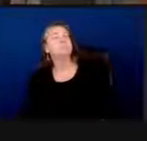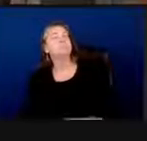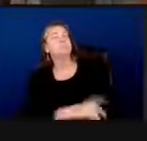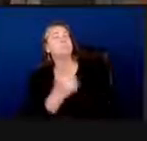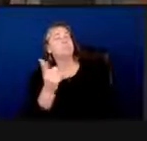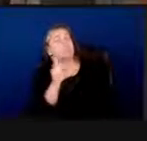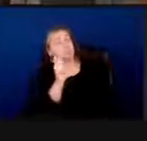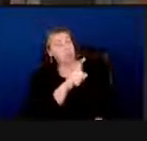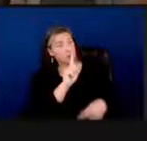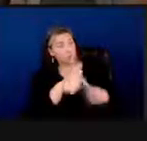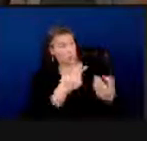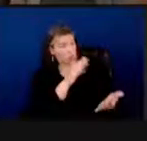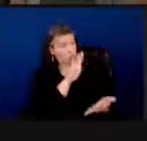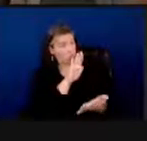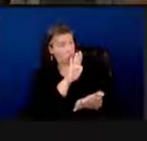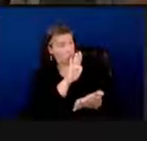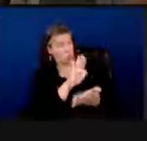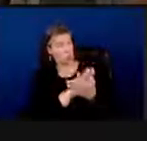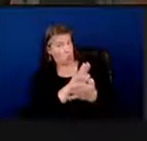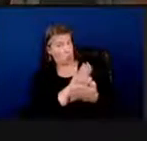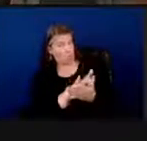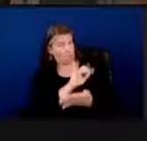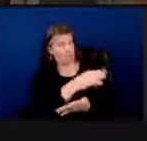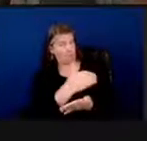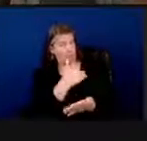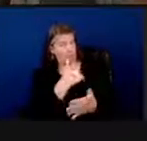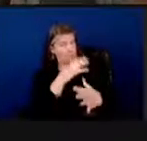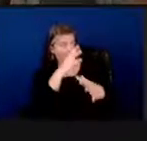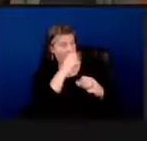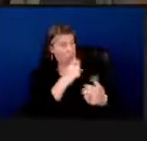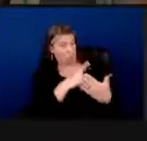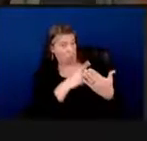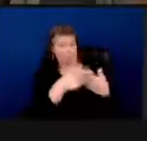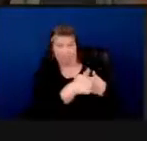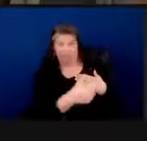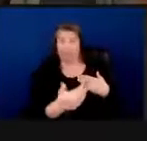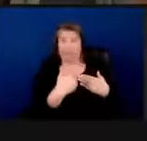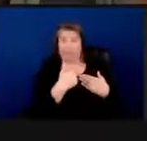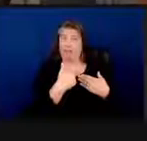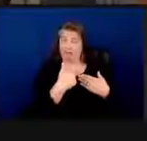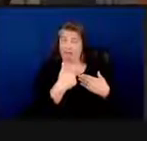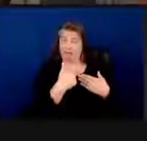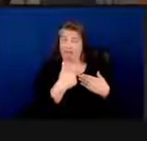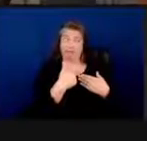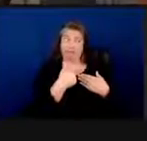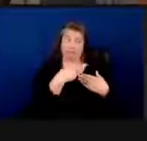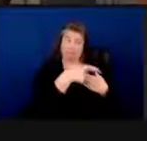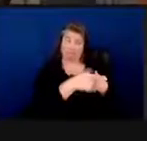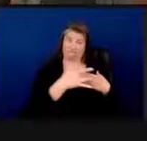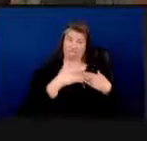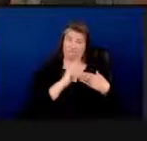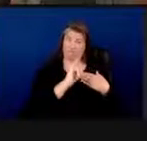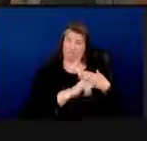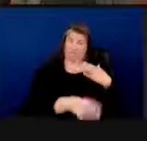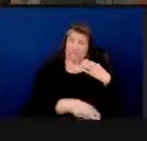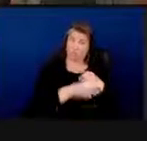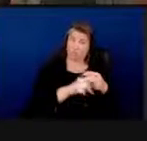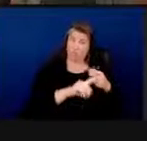إذا بما يتعلق بالمدارس التي قد يكون لديها برنامج ماجنت ويريدون إضافته